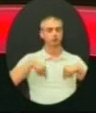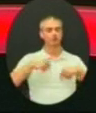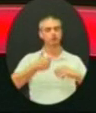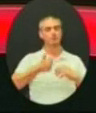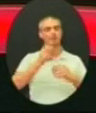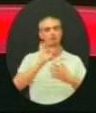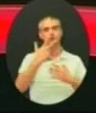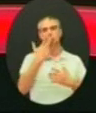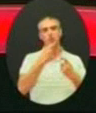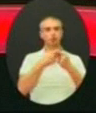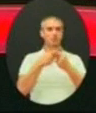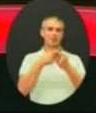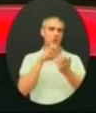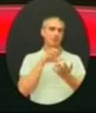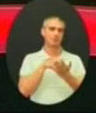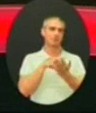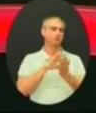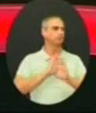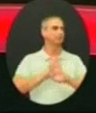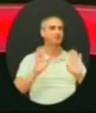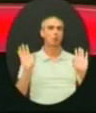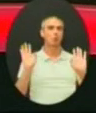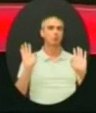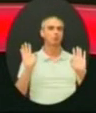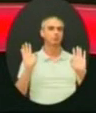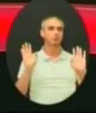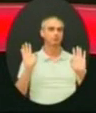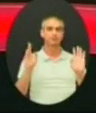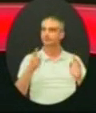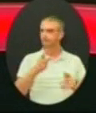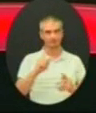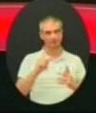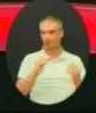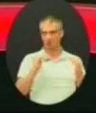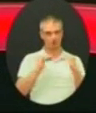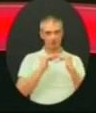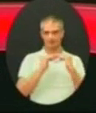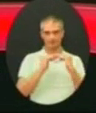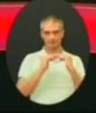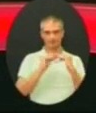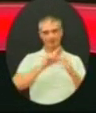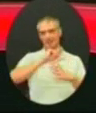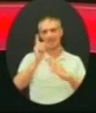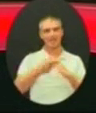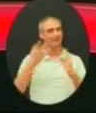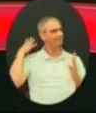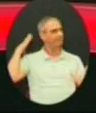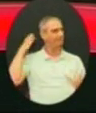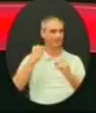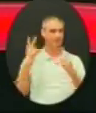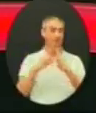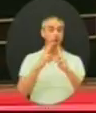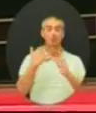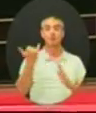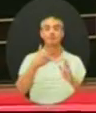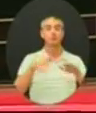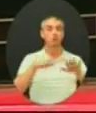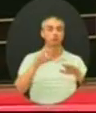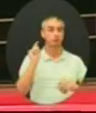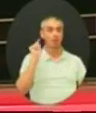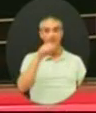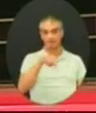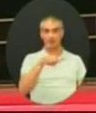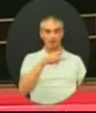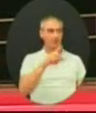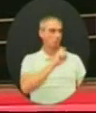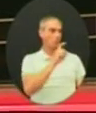ומנכ"לים של שלושה ארגונים מרכזיים. זהו. זה לא תואם את ההיקף של הפגישות בעבר. תמיד ראש הממשלה בא, הייתי